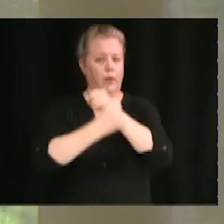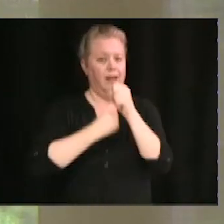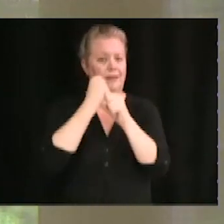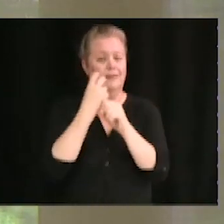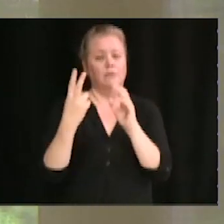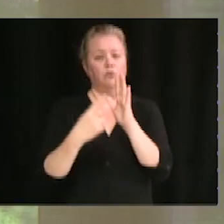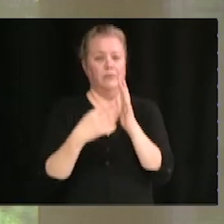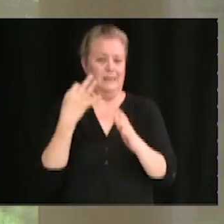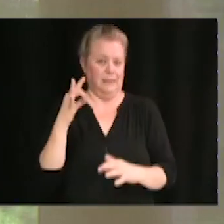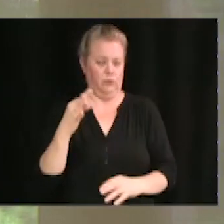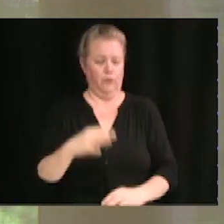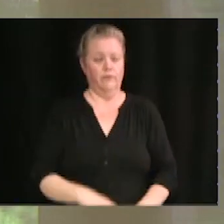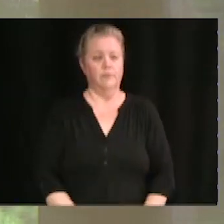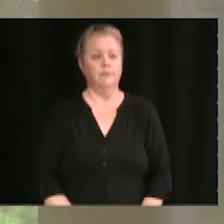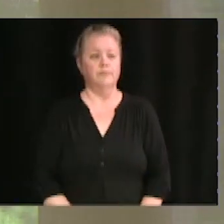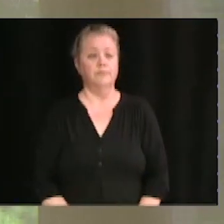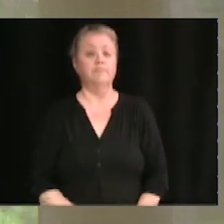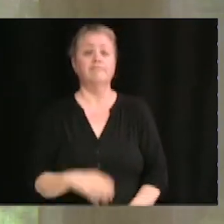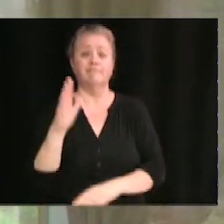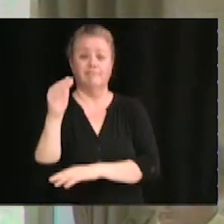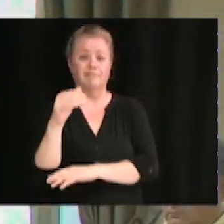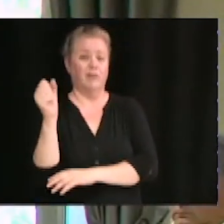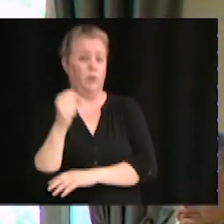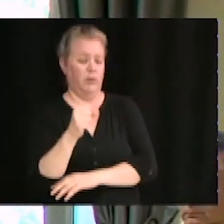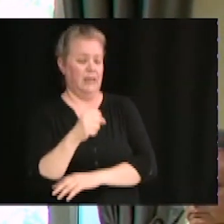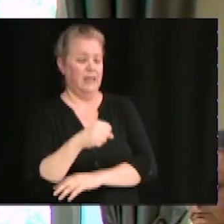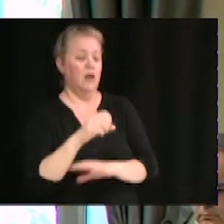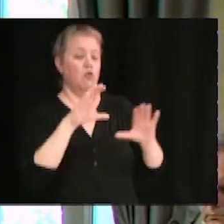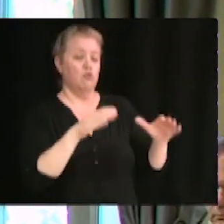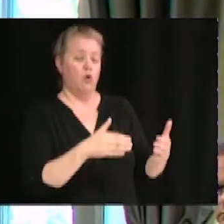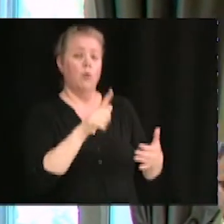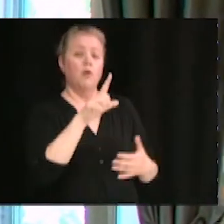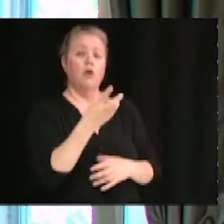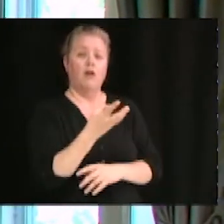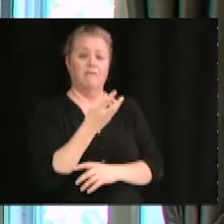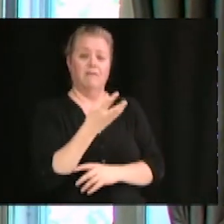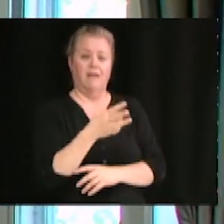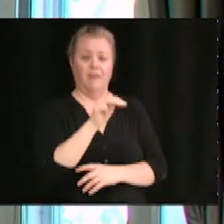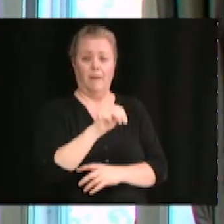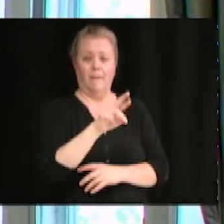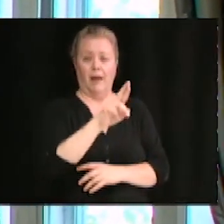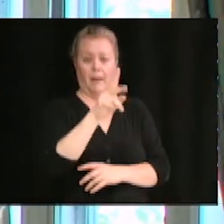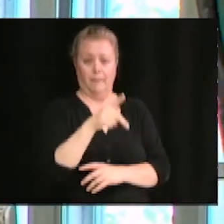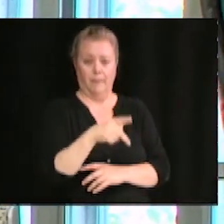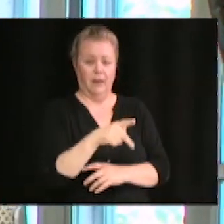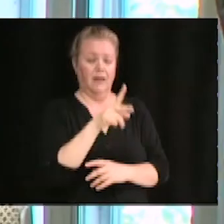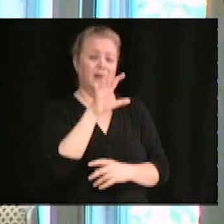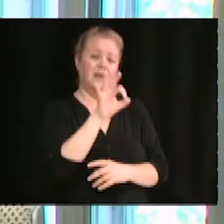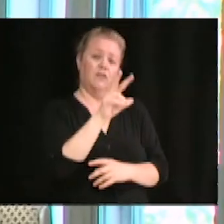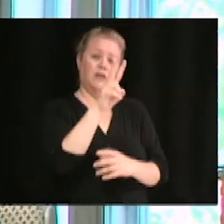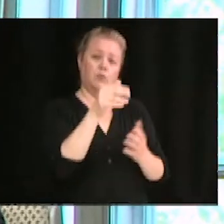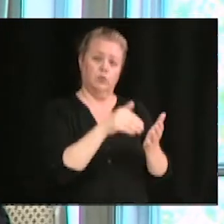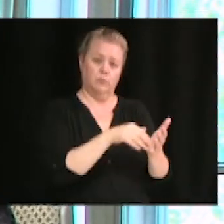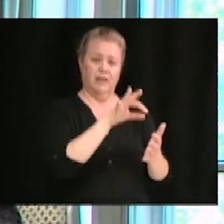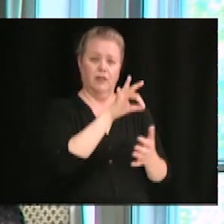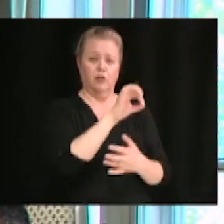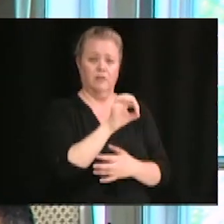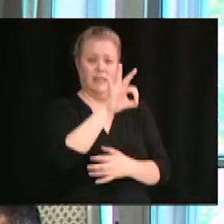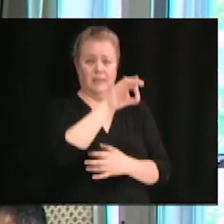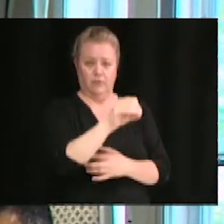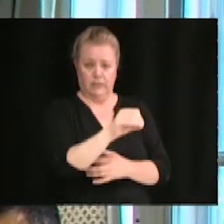Oui. Alors, soumission du groupe Lefebvre MRP, 92 990,